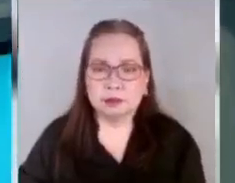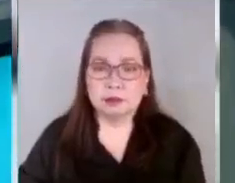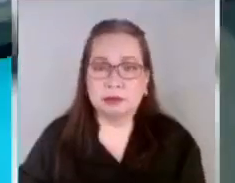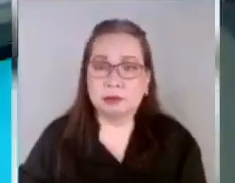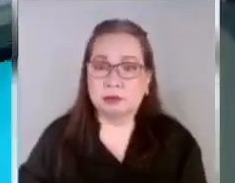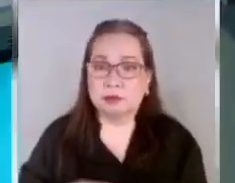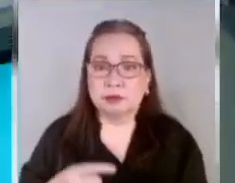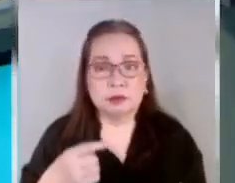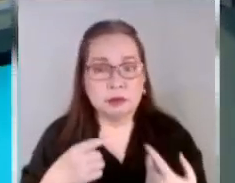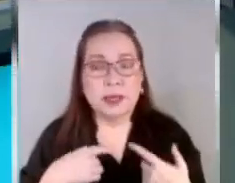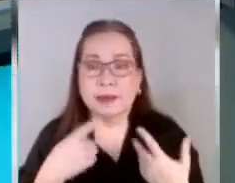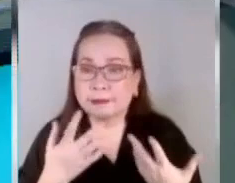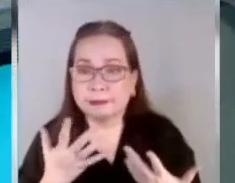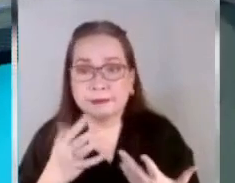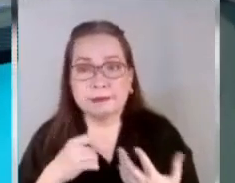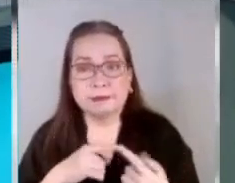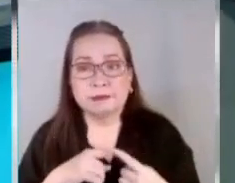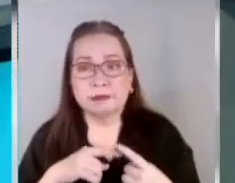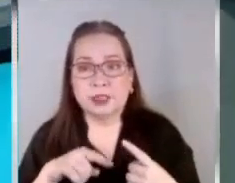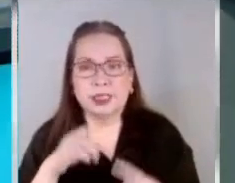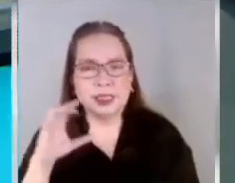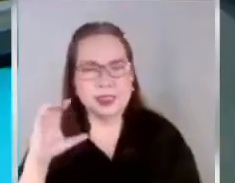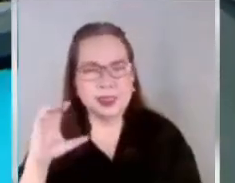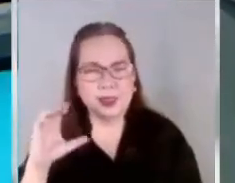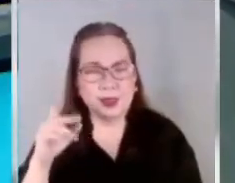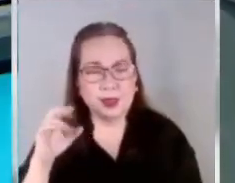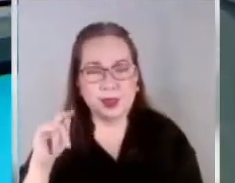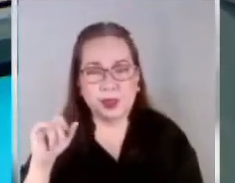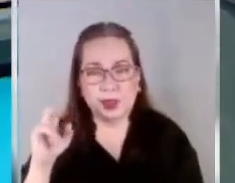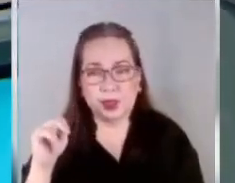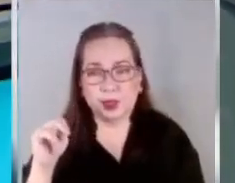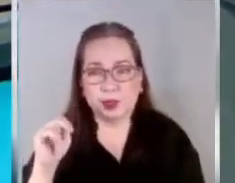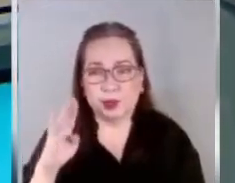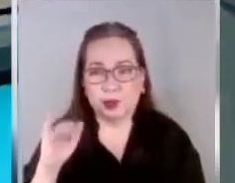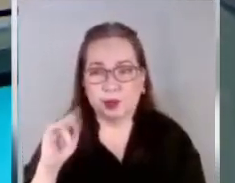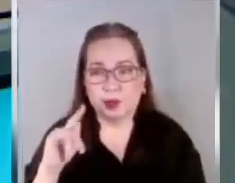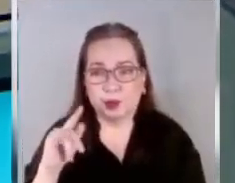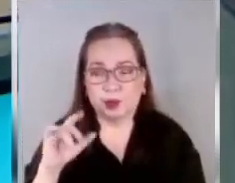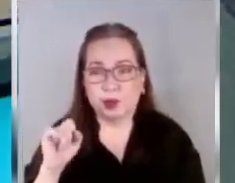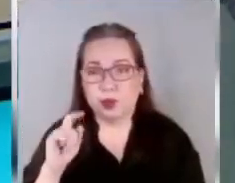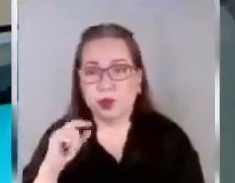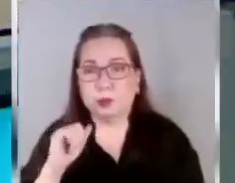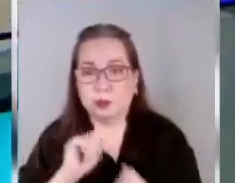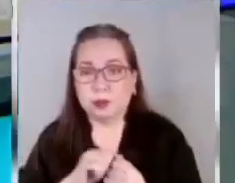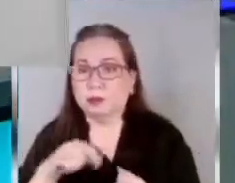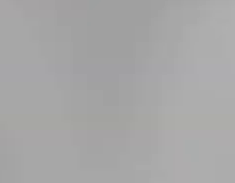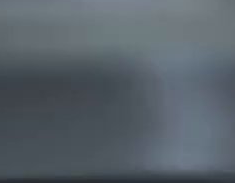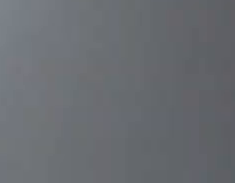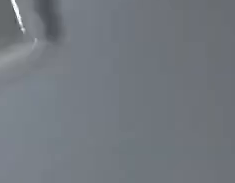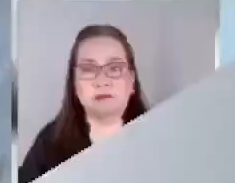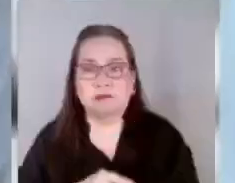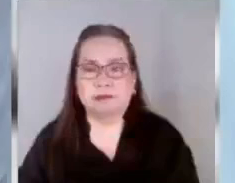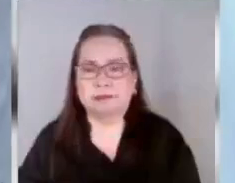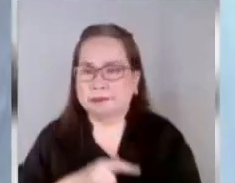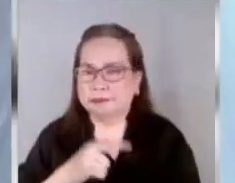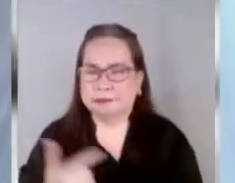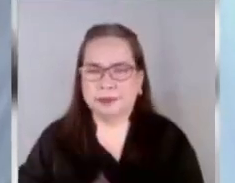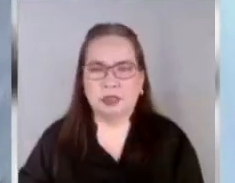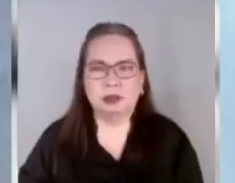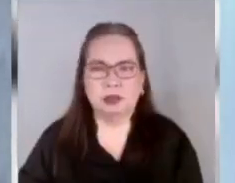balladeer, Christian Bautista. Ang ilan sa mga dapat abangan ng fans, ichi-chika sa atin ni Cata Tibayan.